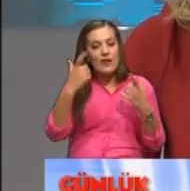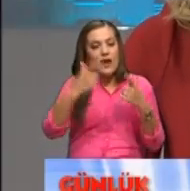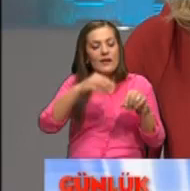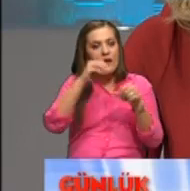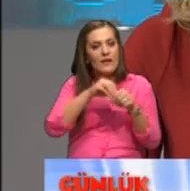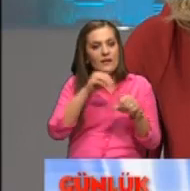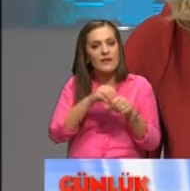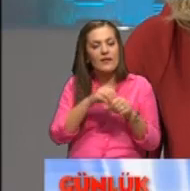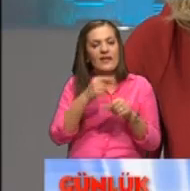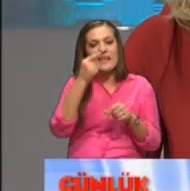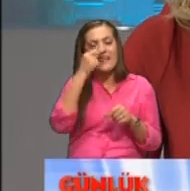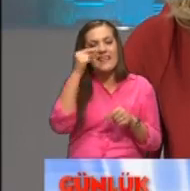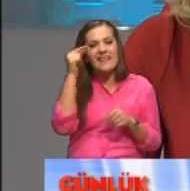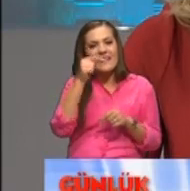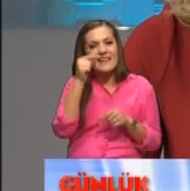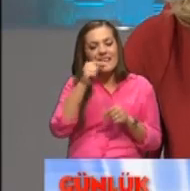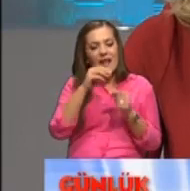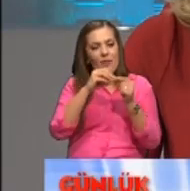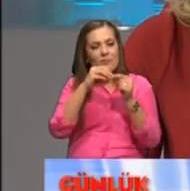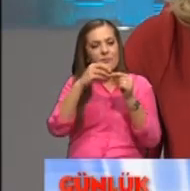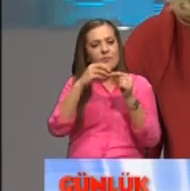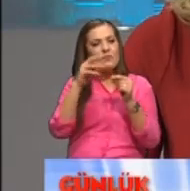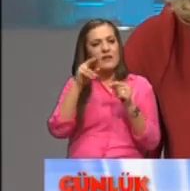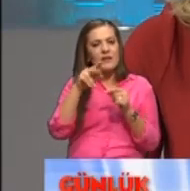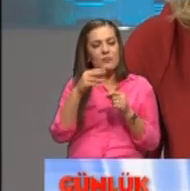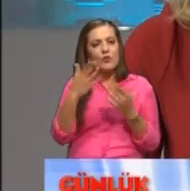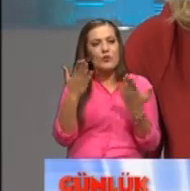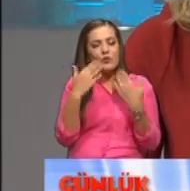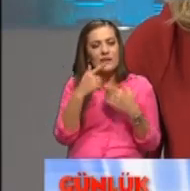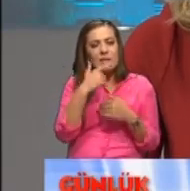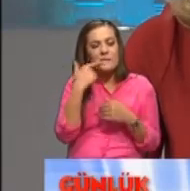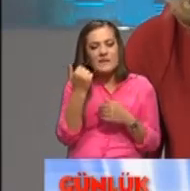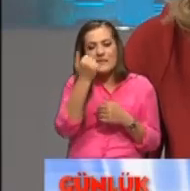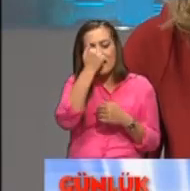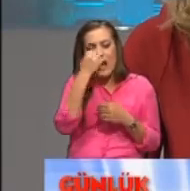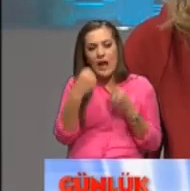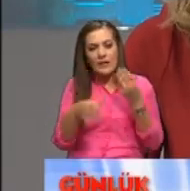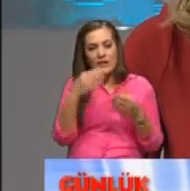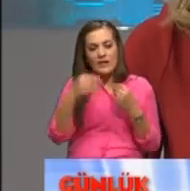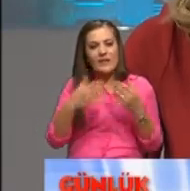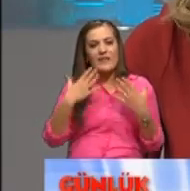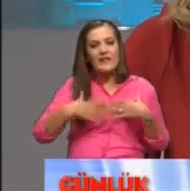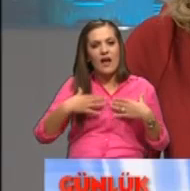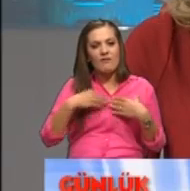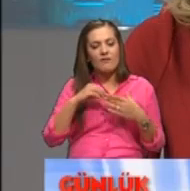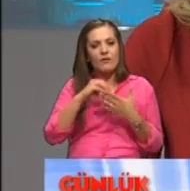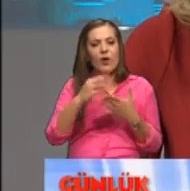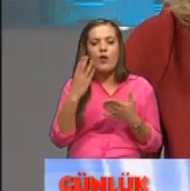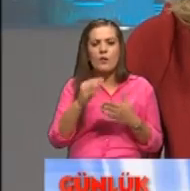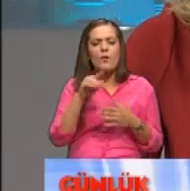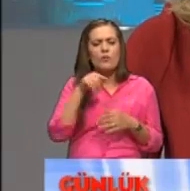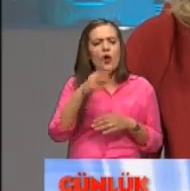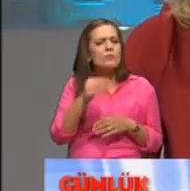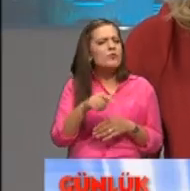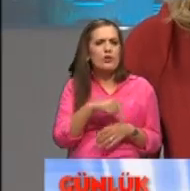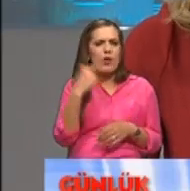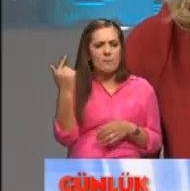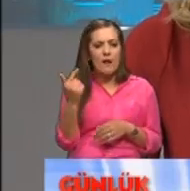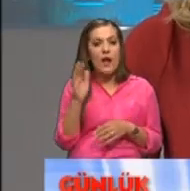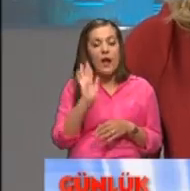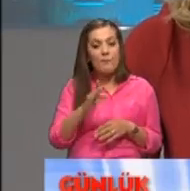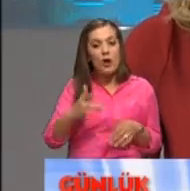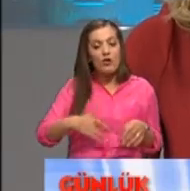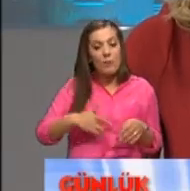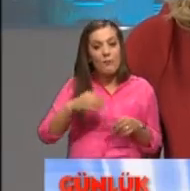alanda toplu iğne başı büyüklüğünde kuru, kırmızı kan döküntüleri kıyafetine bulaşabilir. Bunun olması normal.